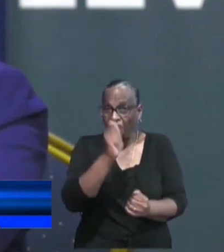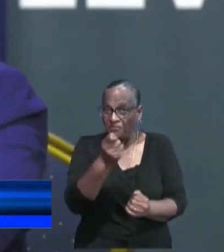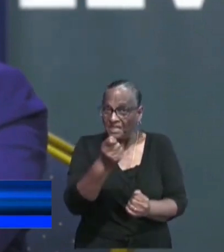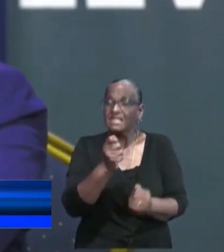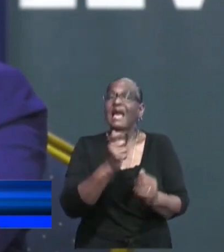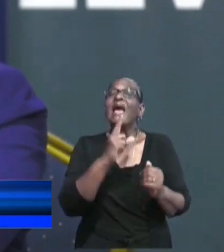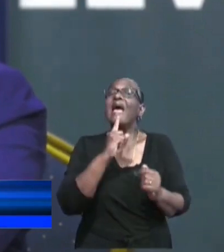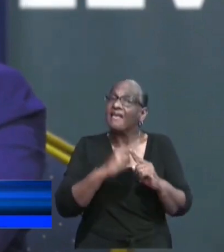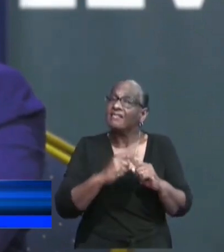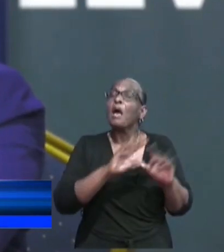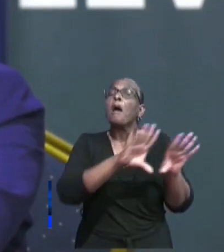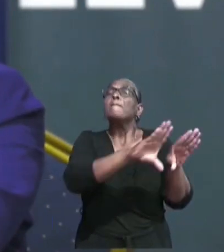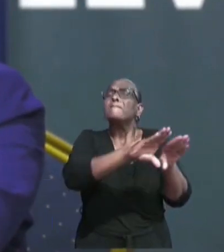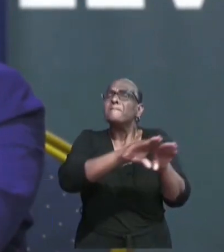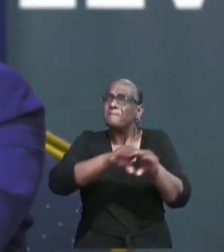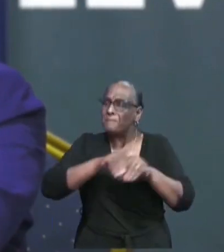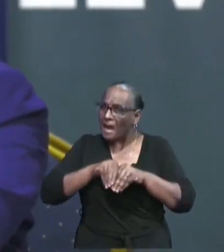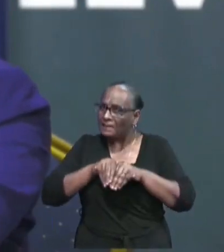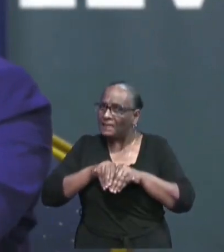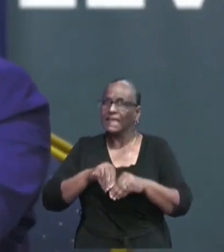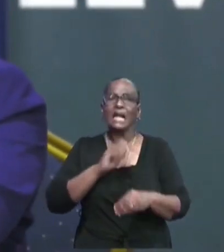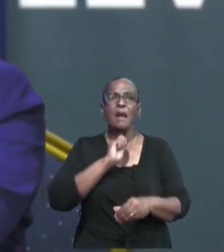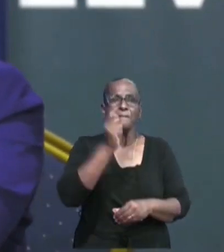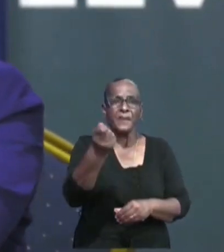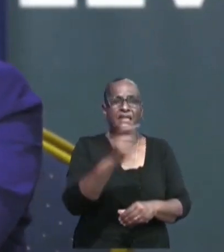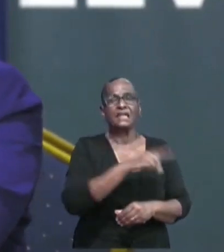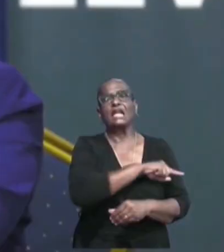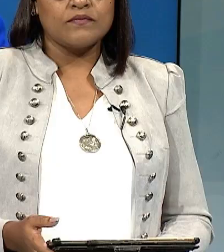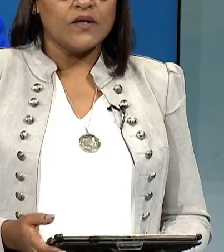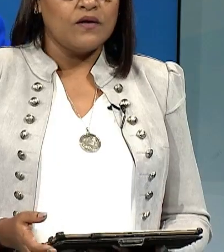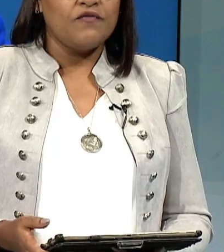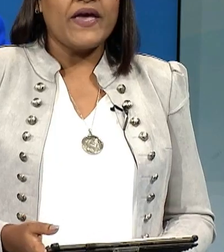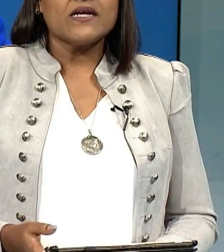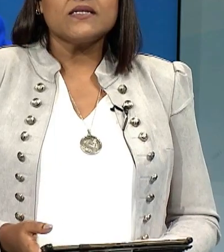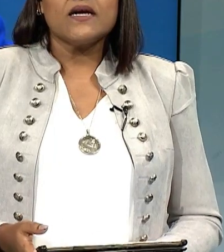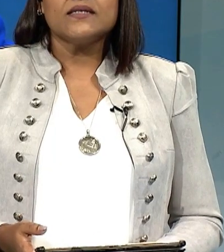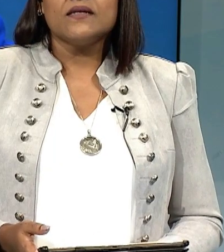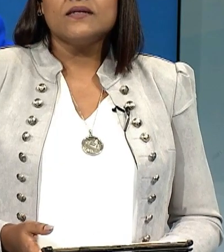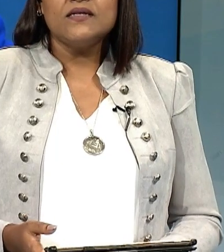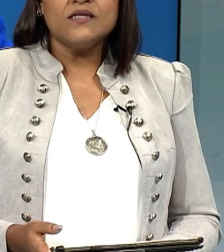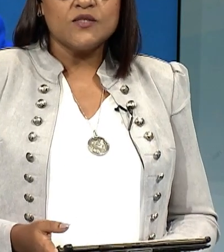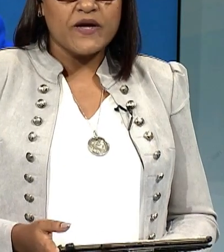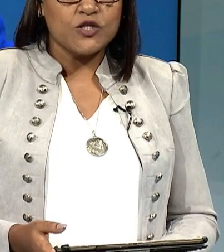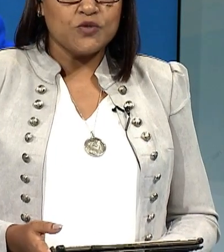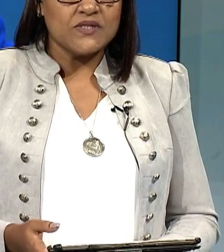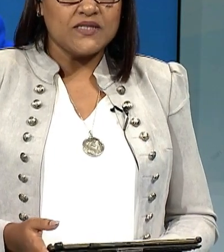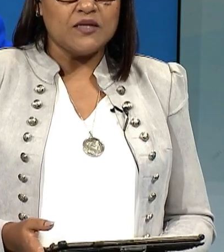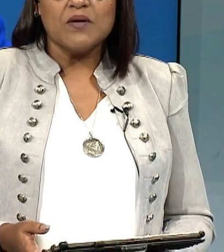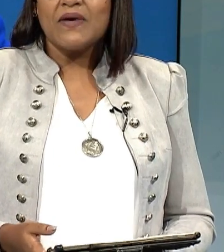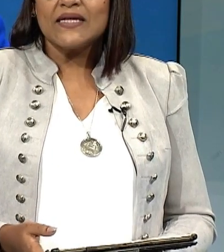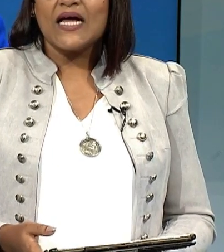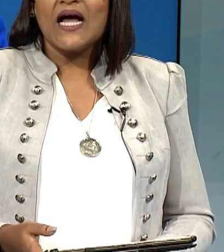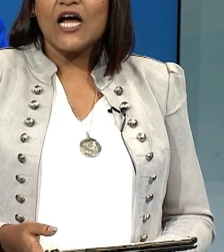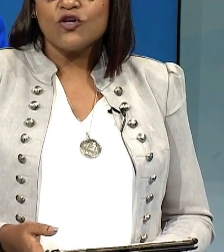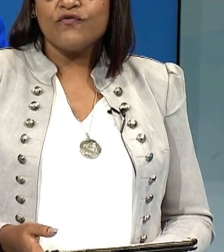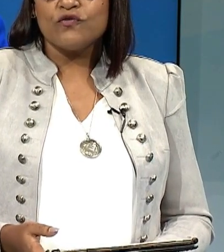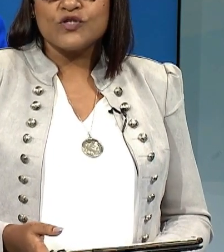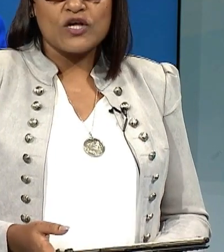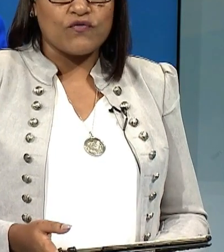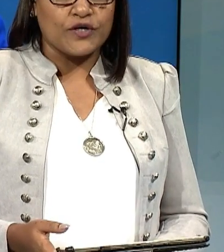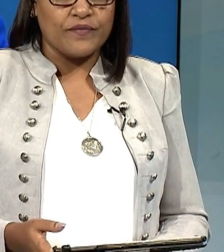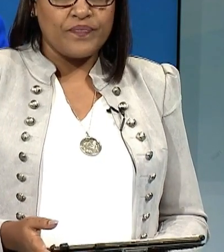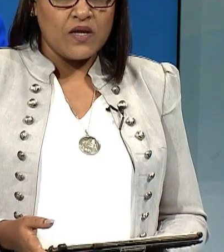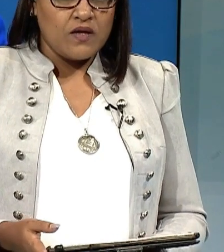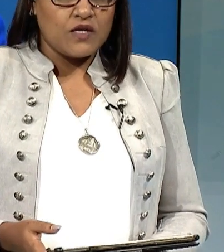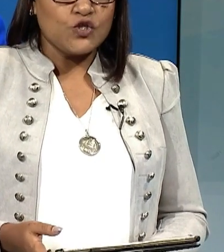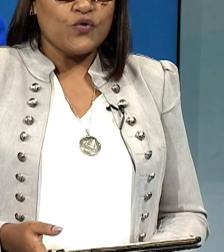als maatregel mededelen met u elke dag. Veira zegt dat het crisismanagement team maandag aangevuld